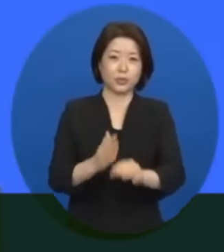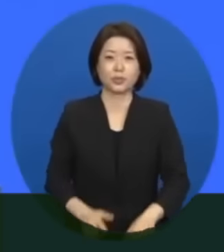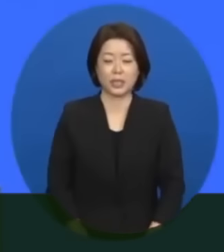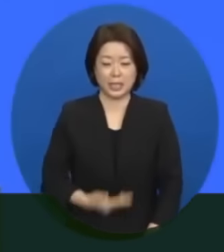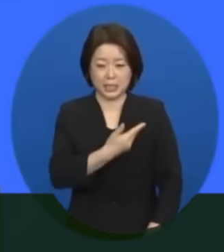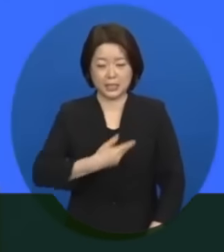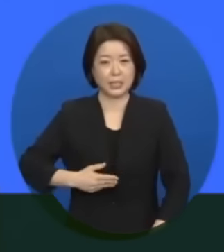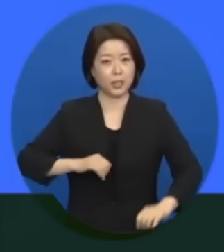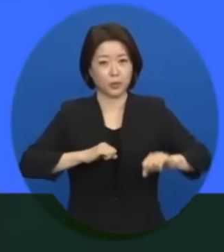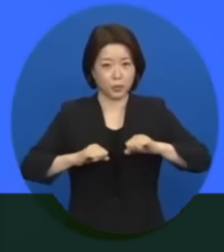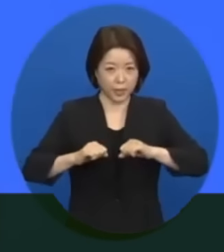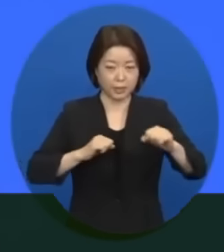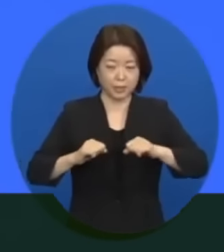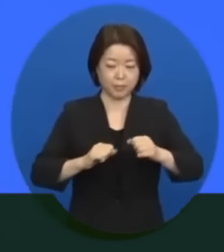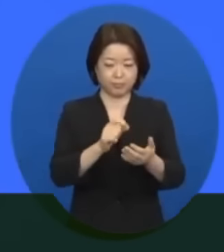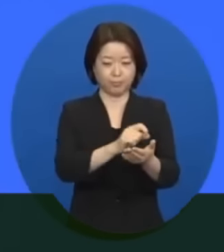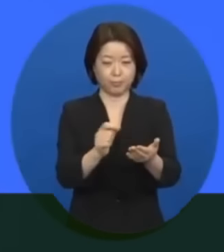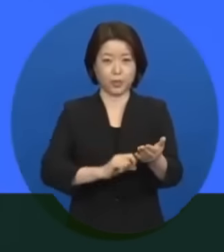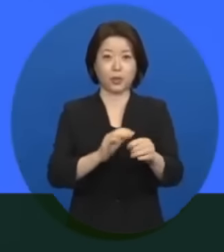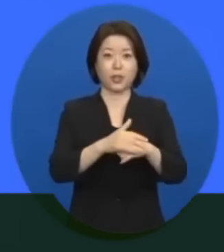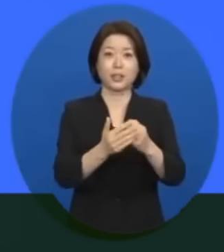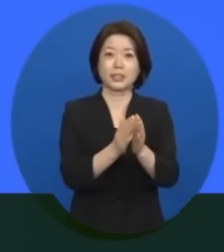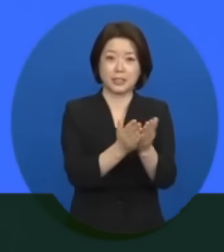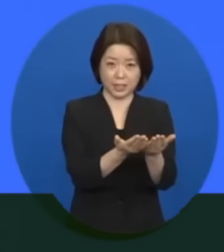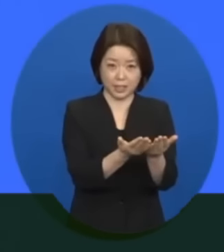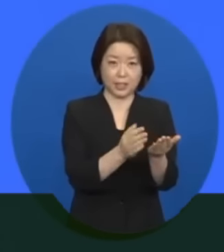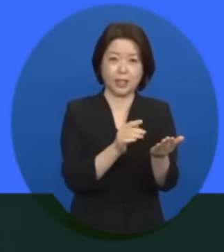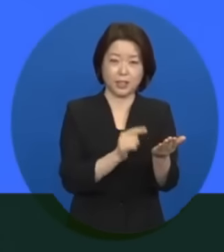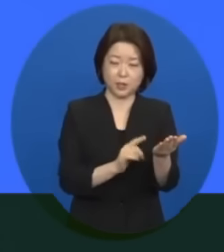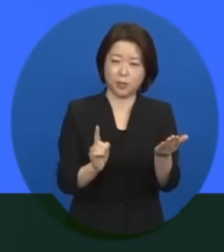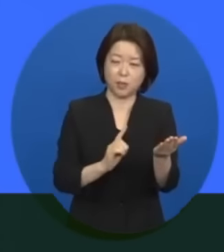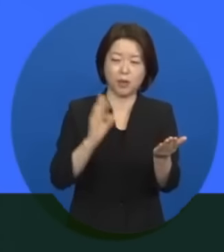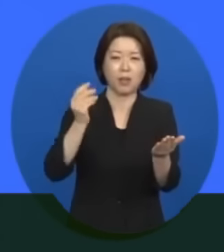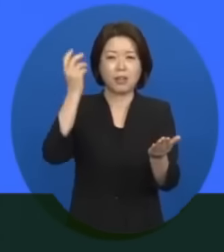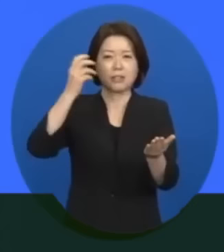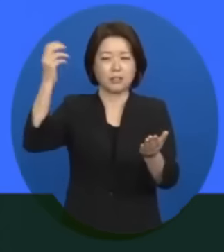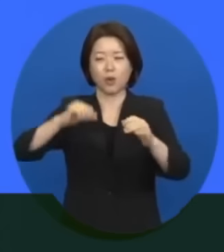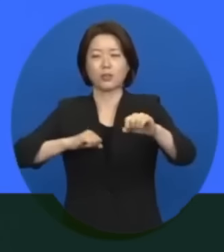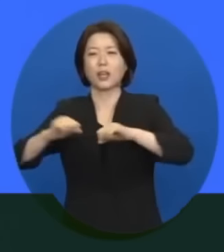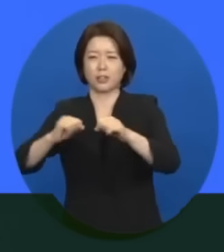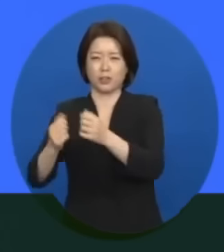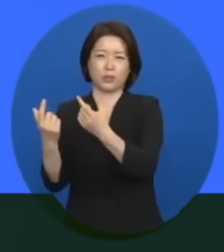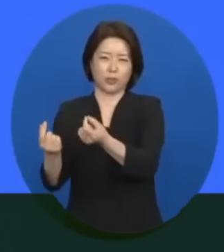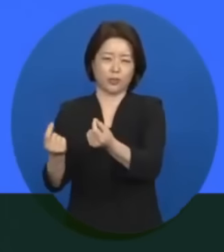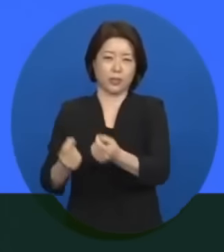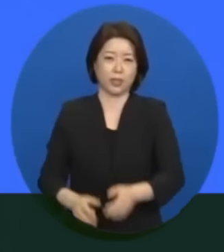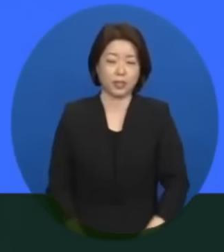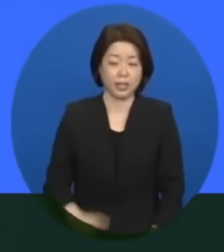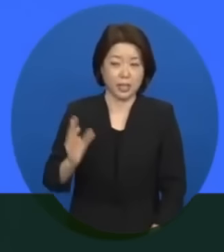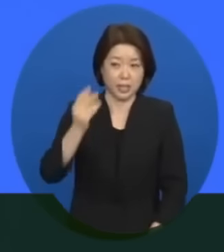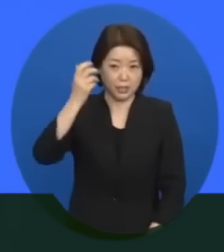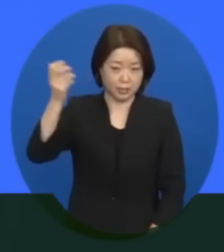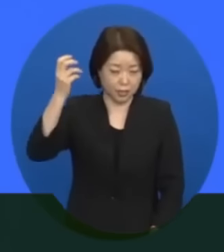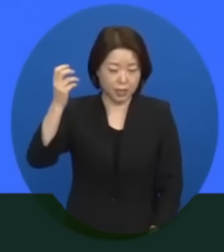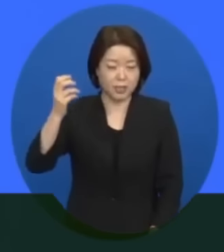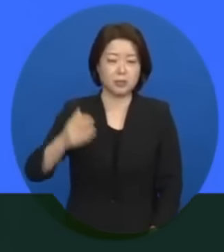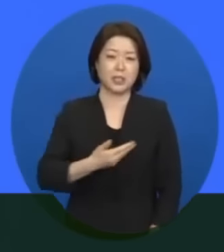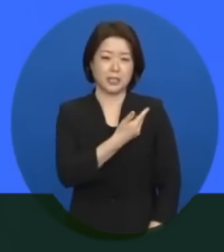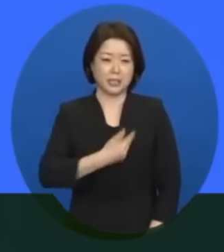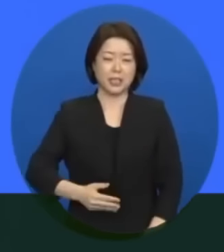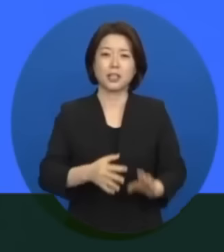기록한 책인데요 그러나 엄밀히 말하면 성령 행입니다 성령님께서 그들을 통해서 하신 일이기